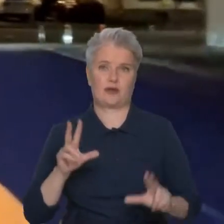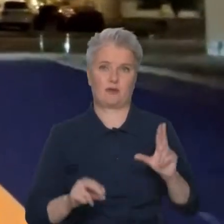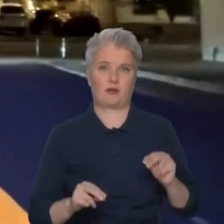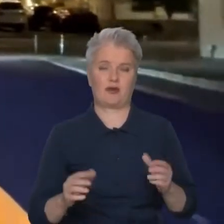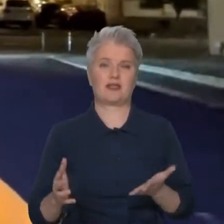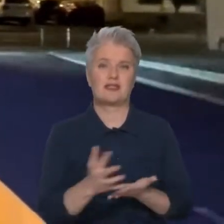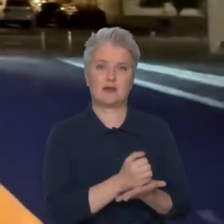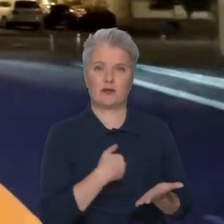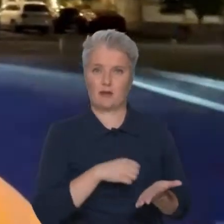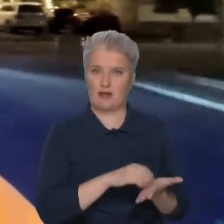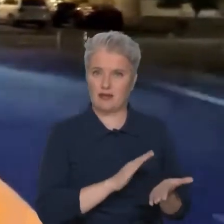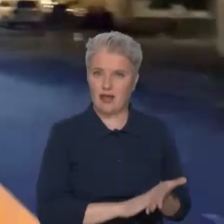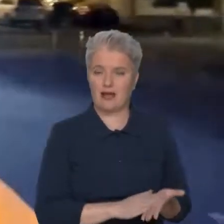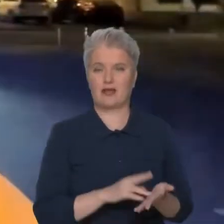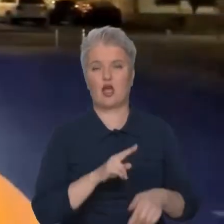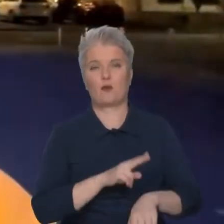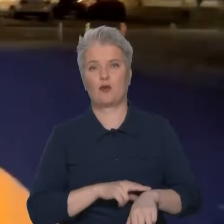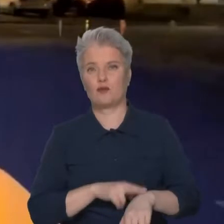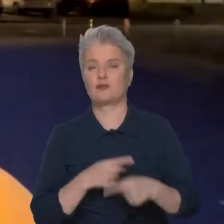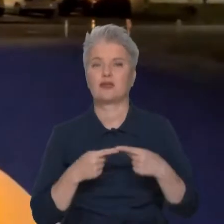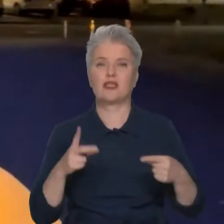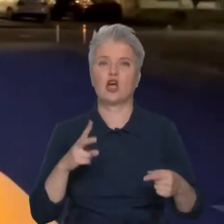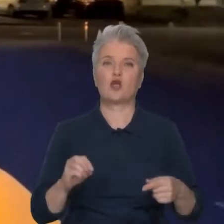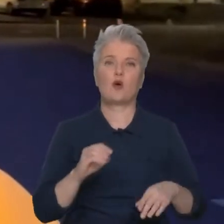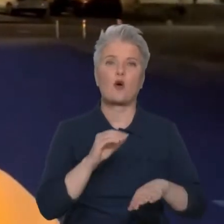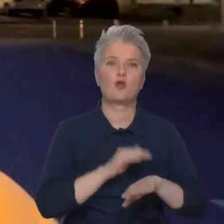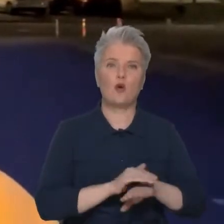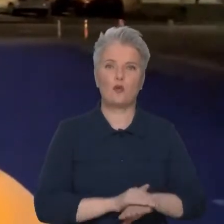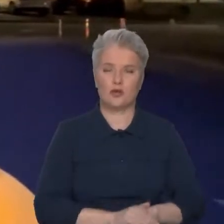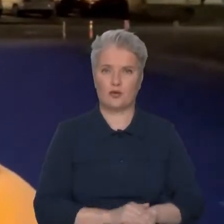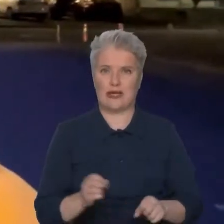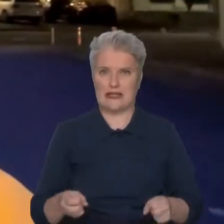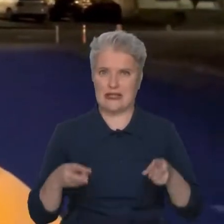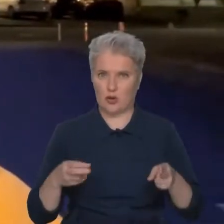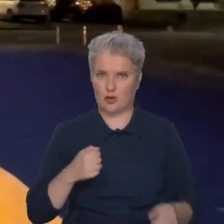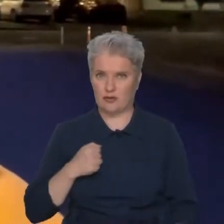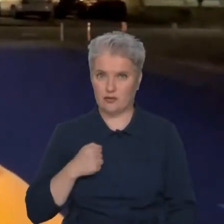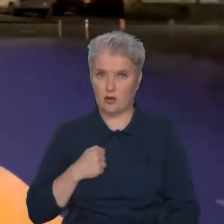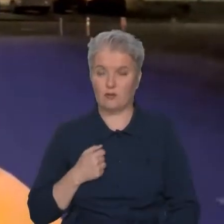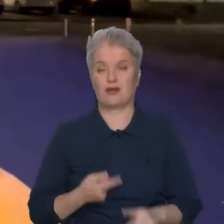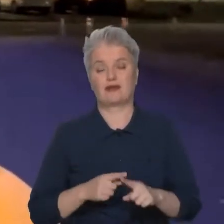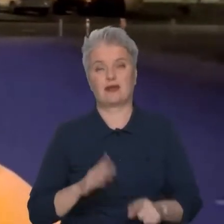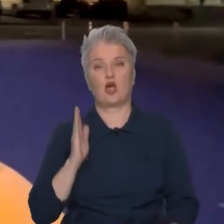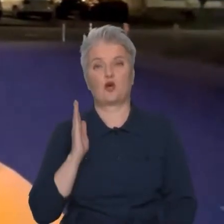дані, правоохоронцями і іншими тими, хто документують військові злочини, що це все-таки